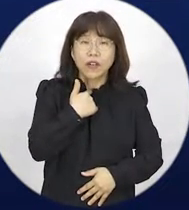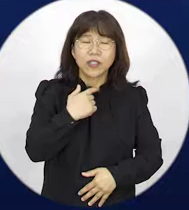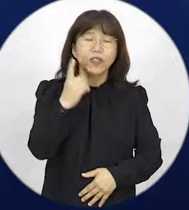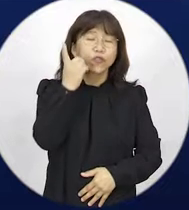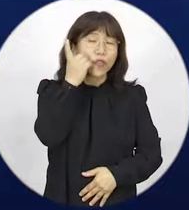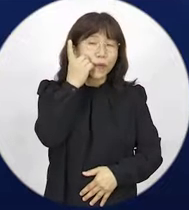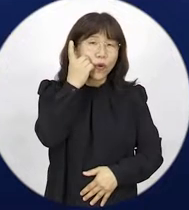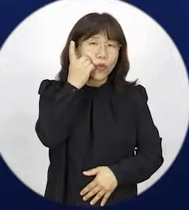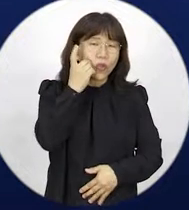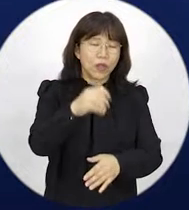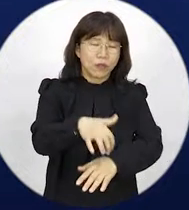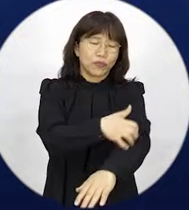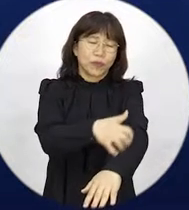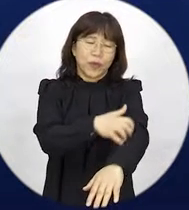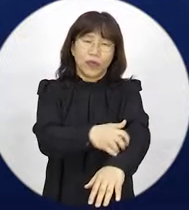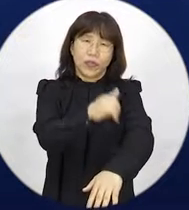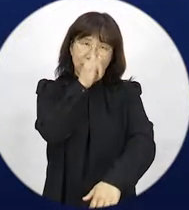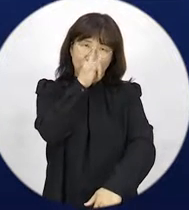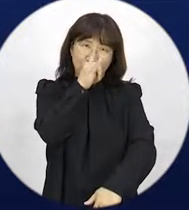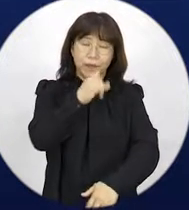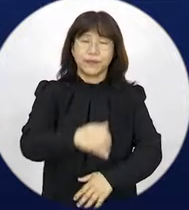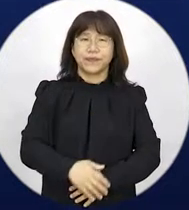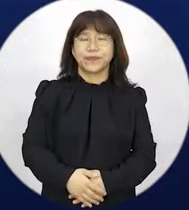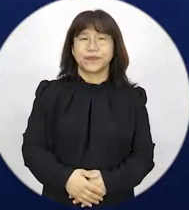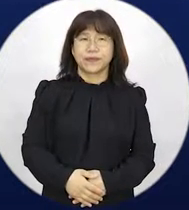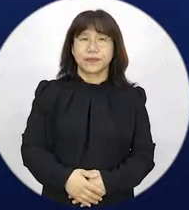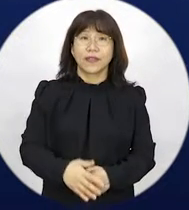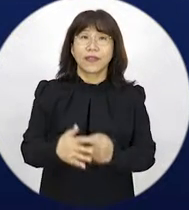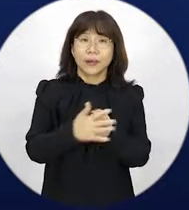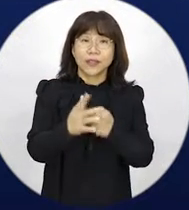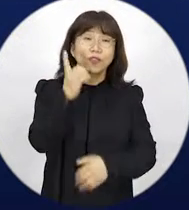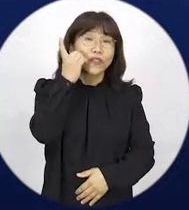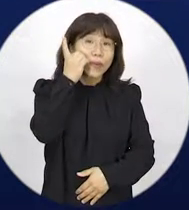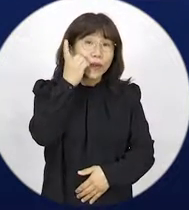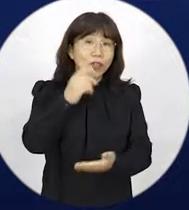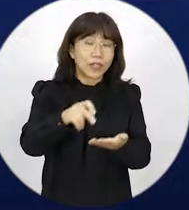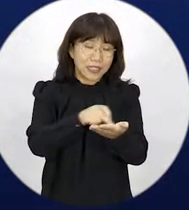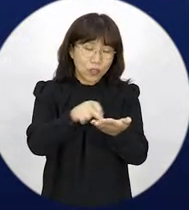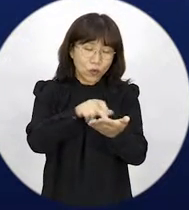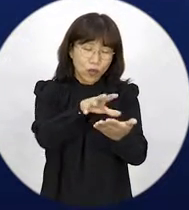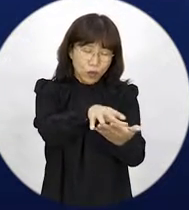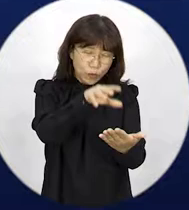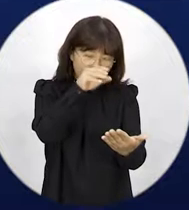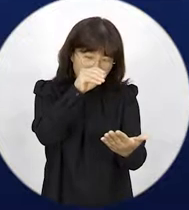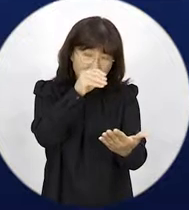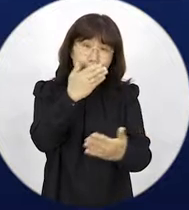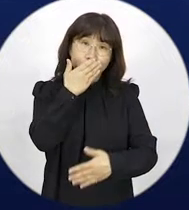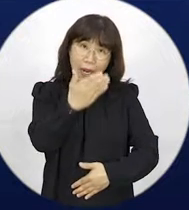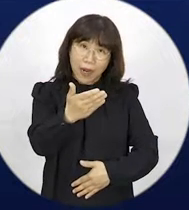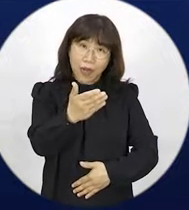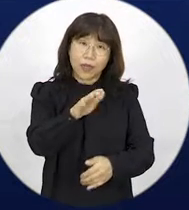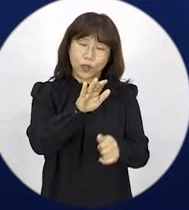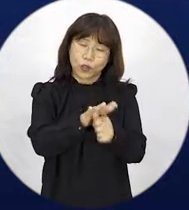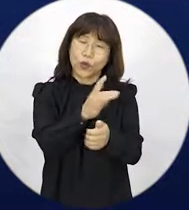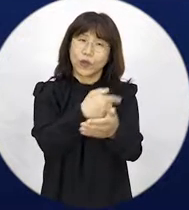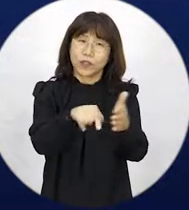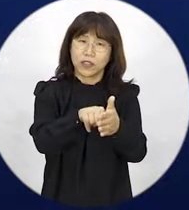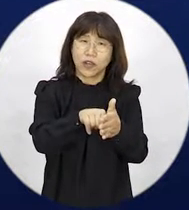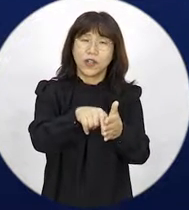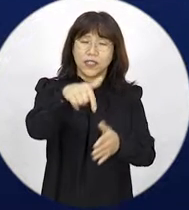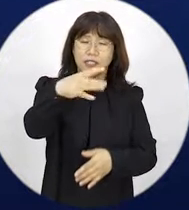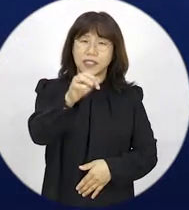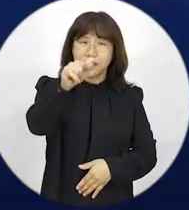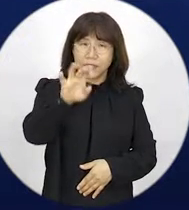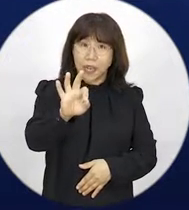스마트폰으로는 테마 지도를 이용하는데 불편함이 많았습니다. 이에 스마트폰으로 한눈에 테마 지도를 볼 수 있도록